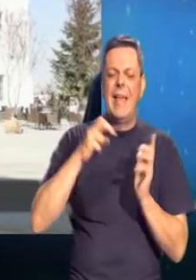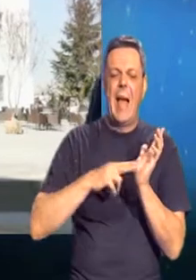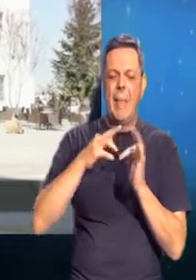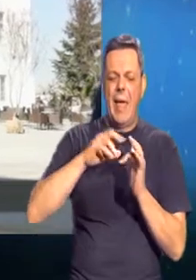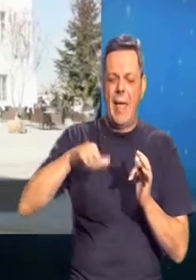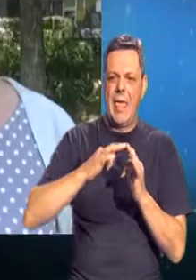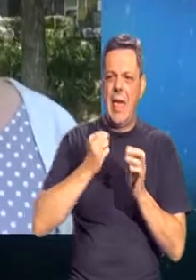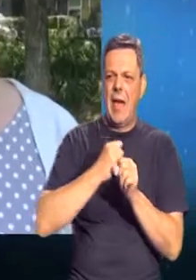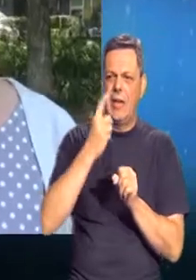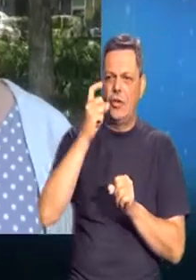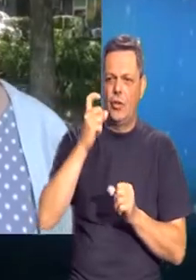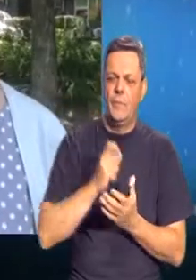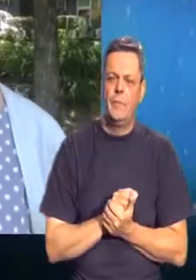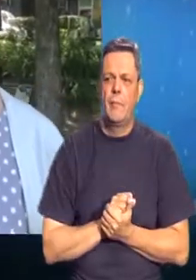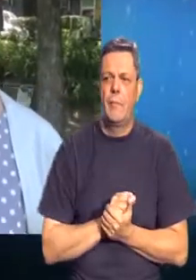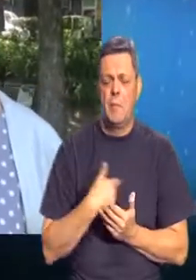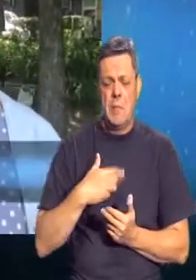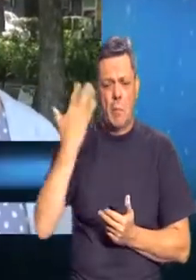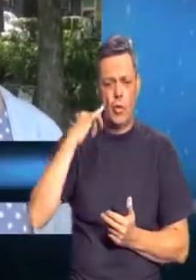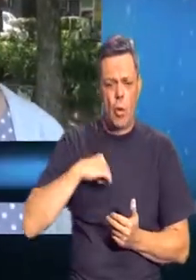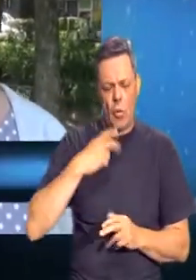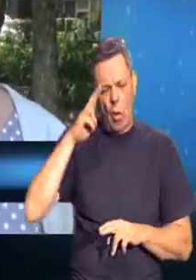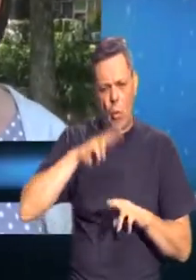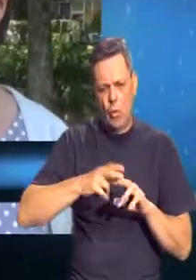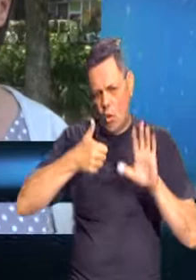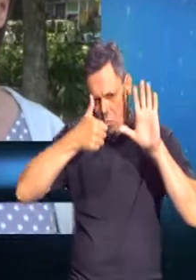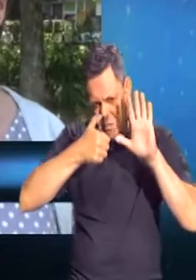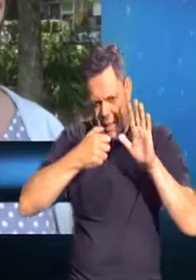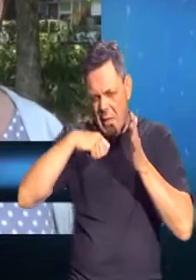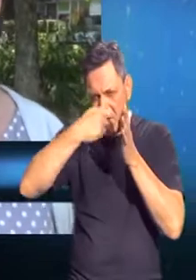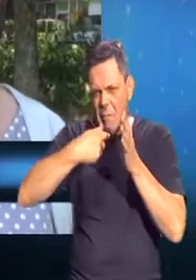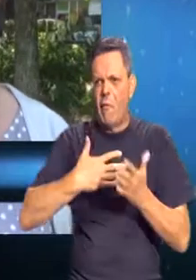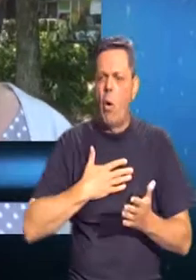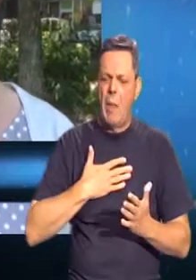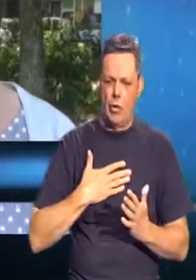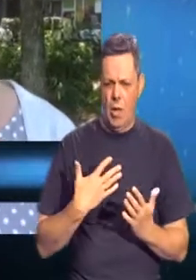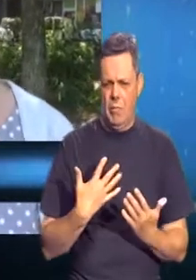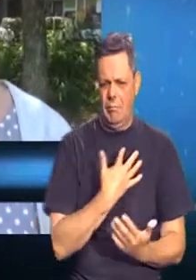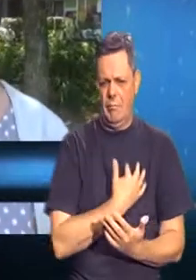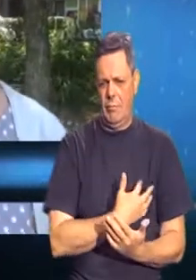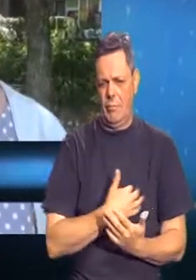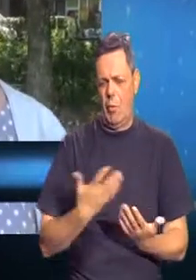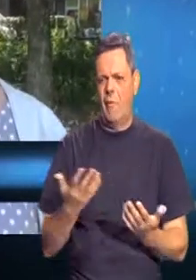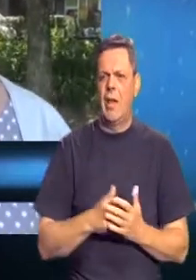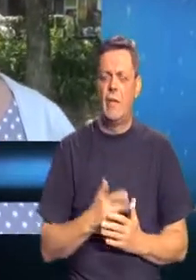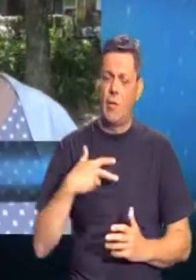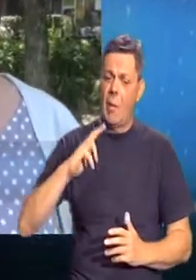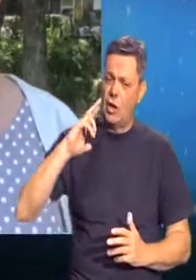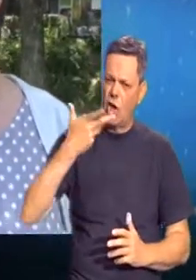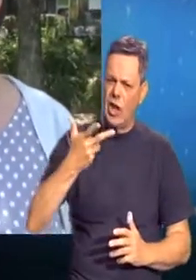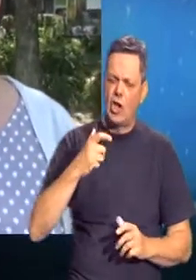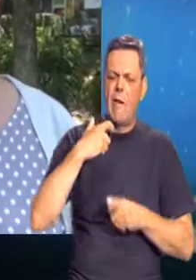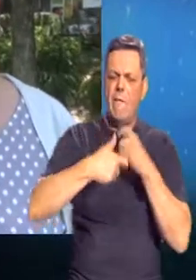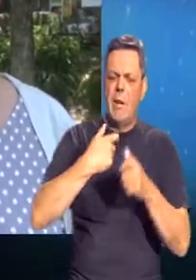Jagić. Evo, mi smo u protekloj školskoj godini odlučili snimiti filmove o našoj domovini. Ovo je naš treći